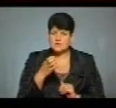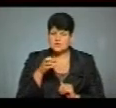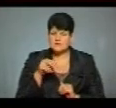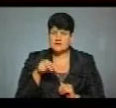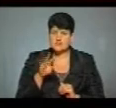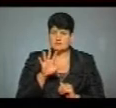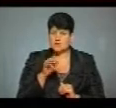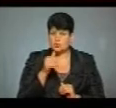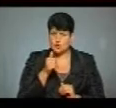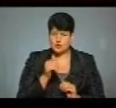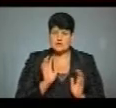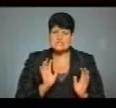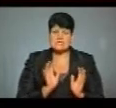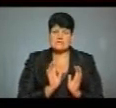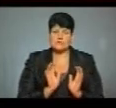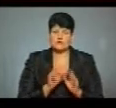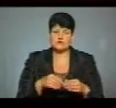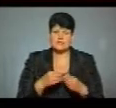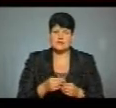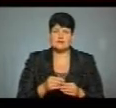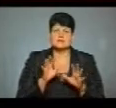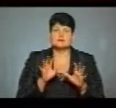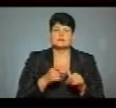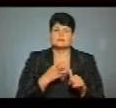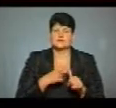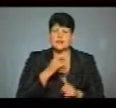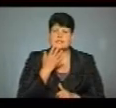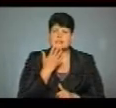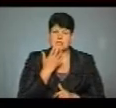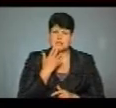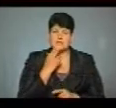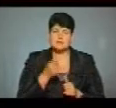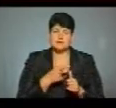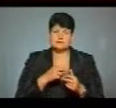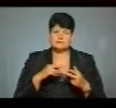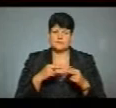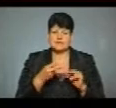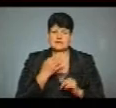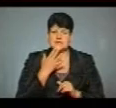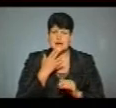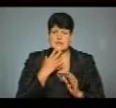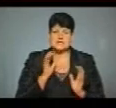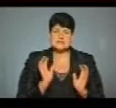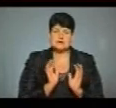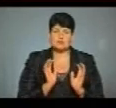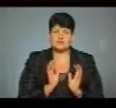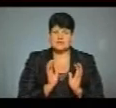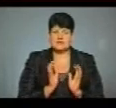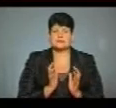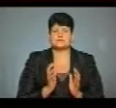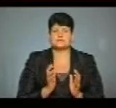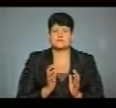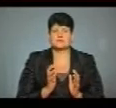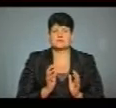січня 2005 заповіднику надали статус національного і перейменували його у національний заповідник замки